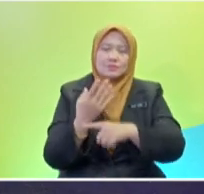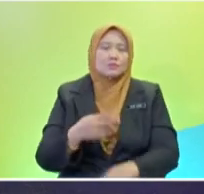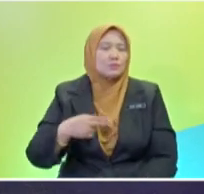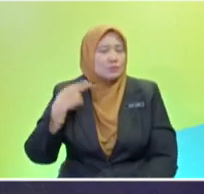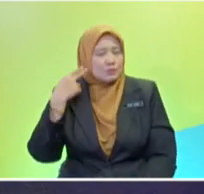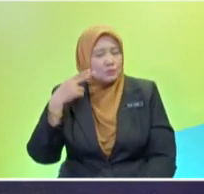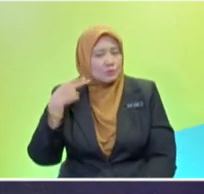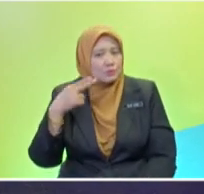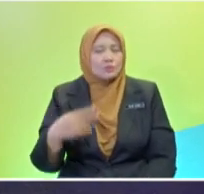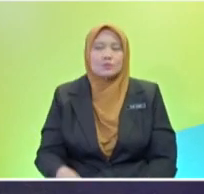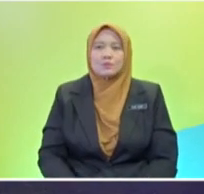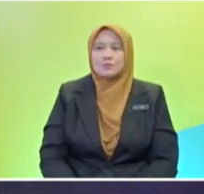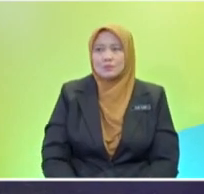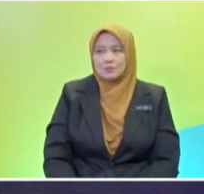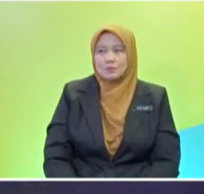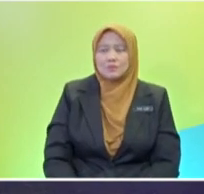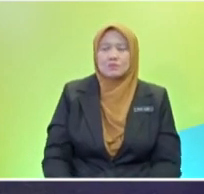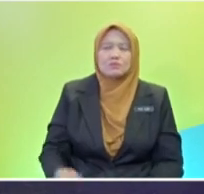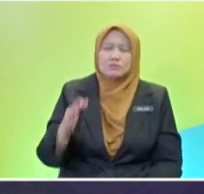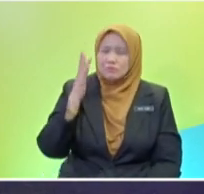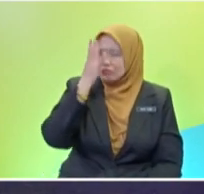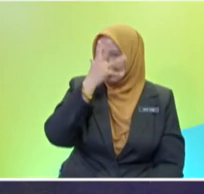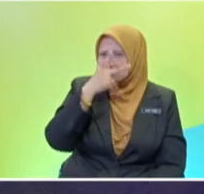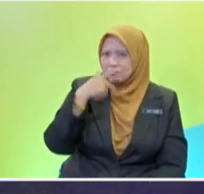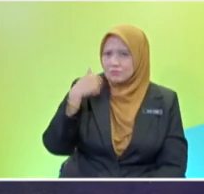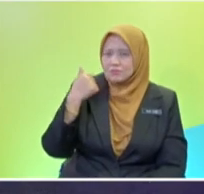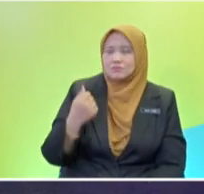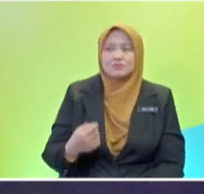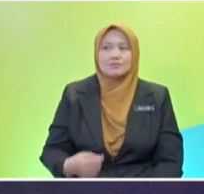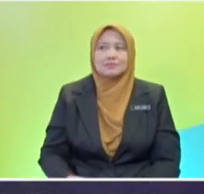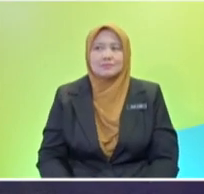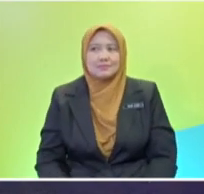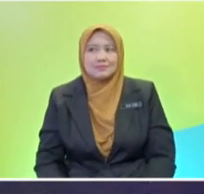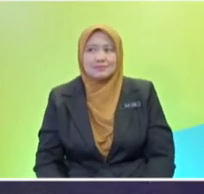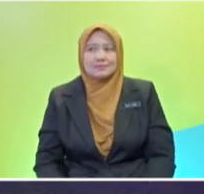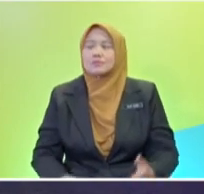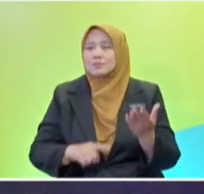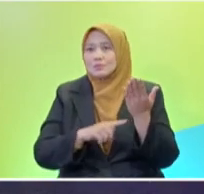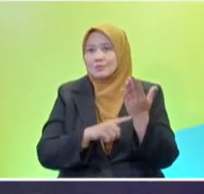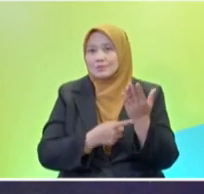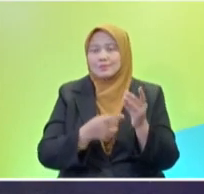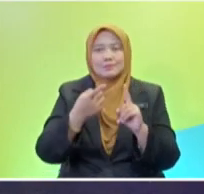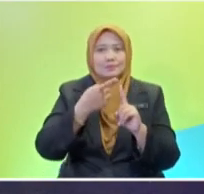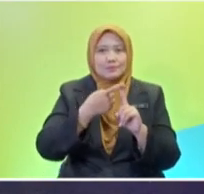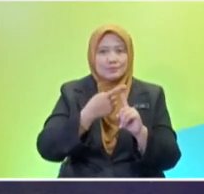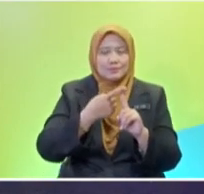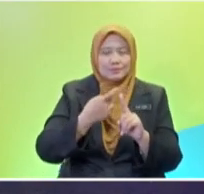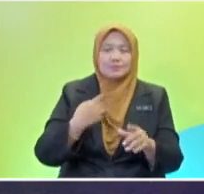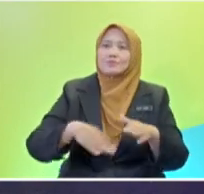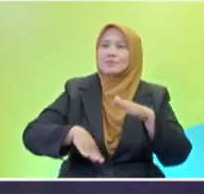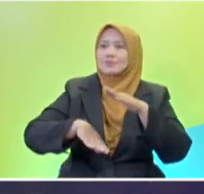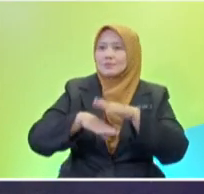muda saja kita tidak tengok anggota badan bawah tadi kita mulai dari atas kita mulai daripada kita sebut Sebutkan